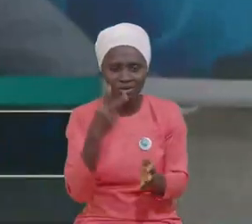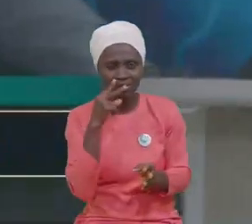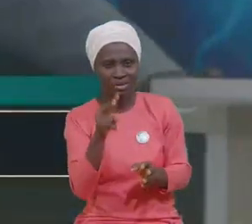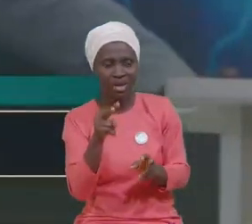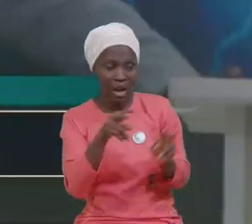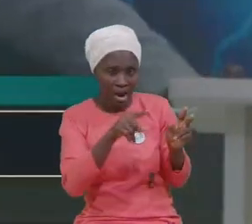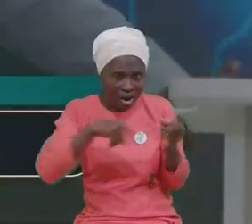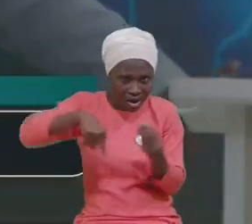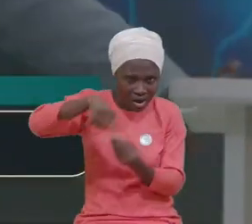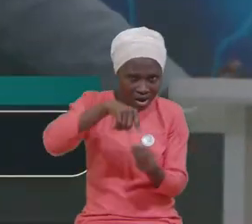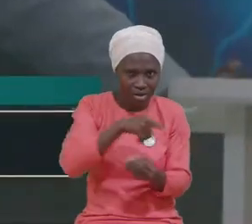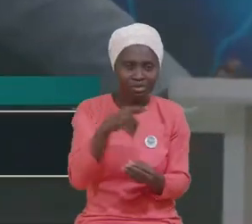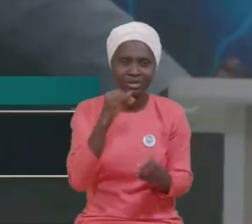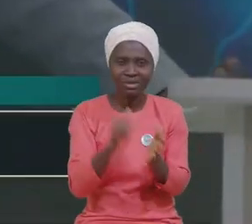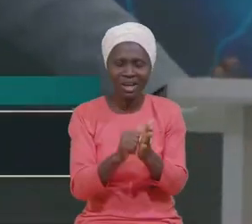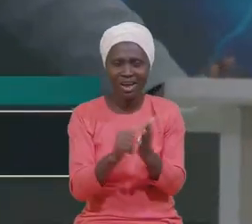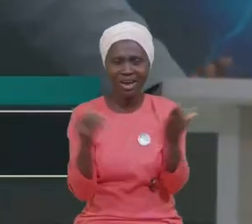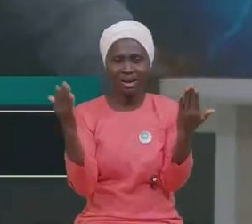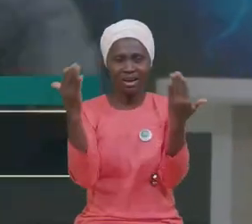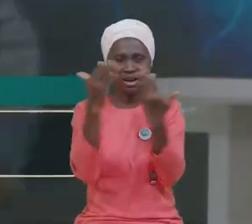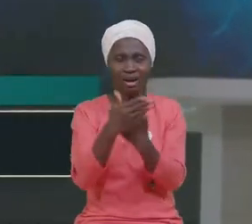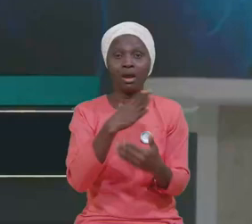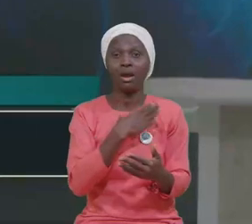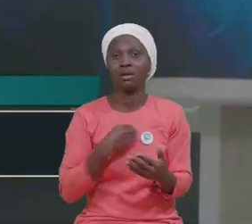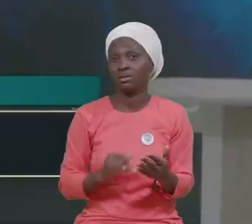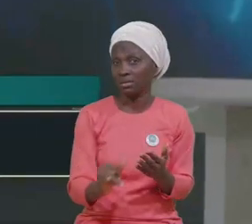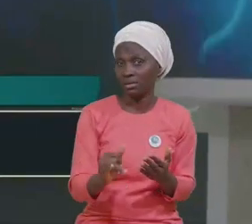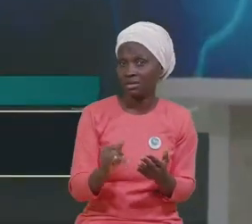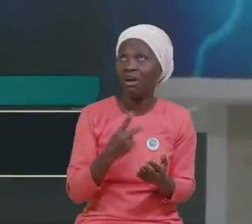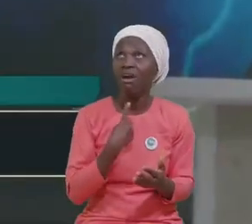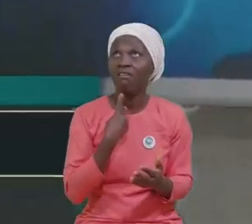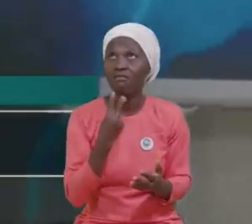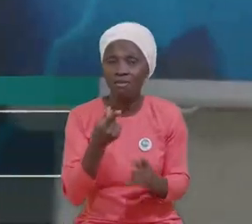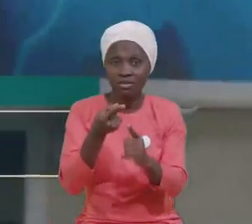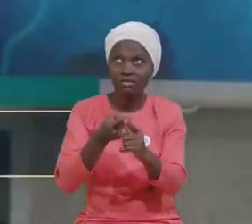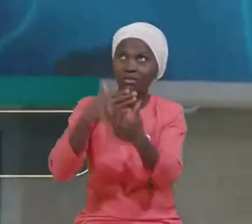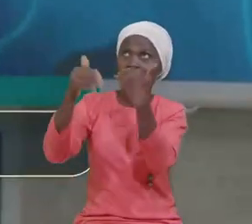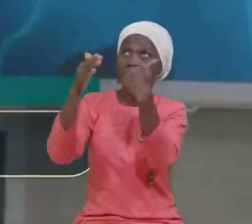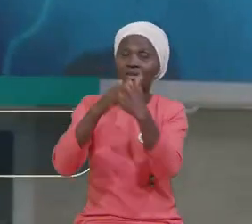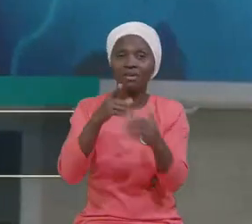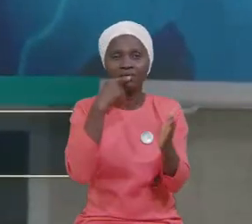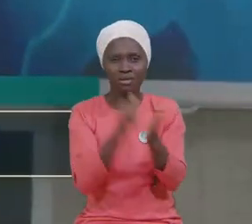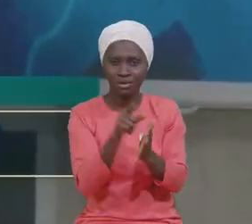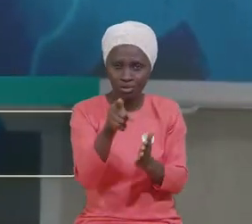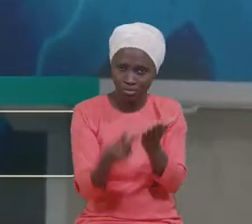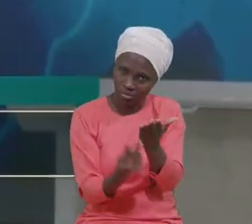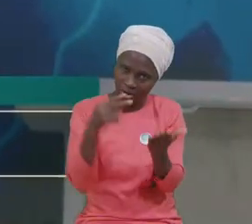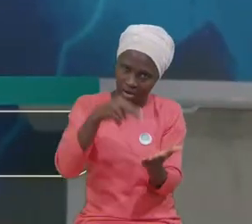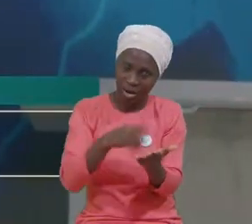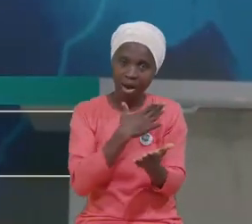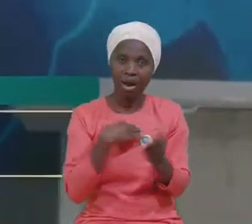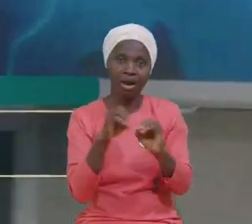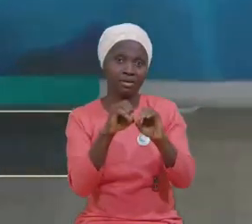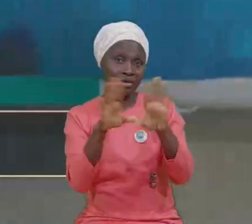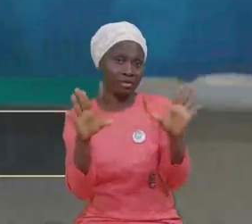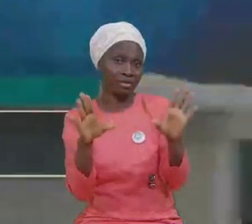vois autour de toi, c'est les ténèbres. Mais la voix vient du ciel et il dit,